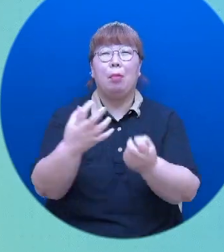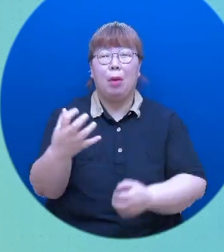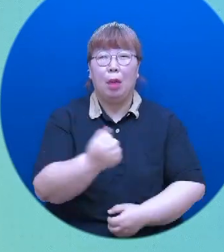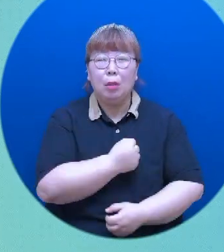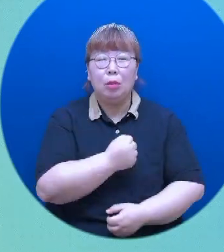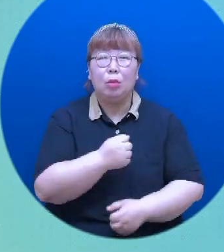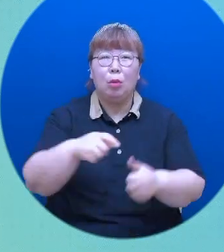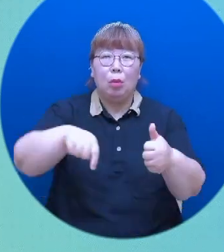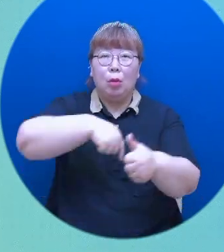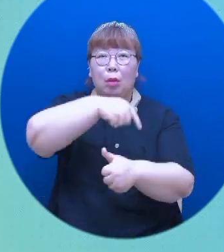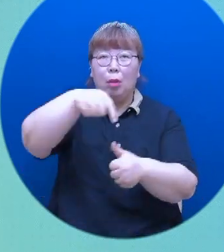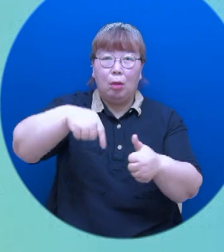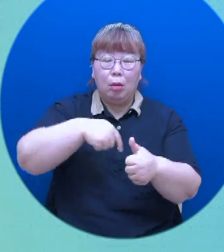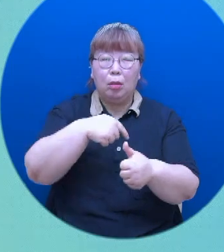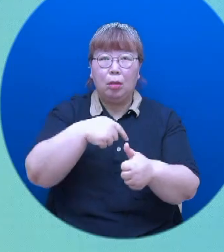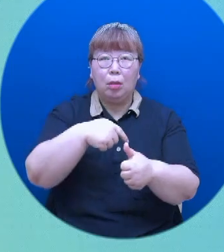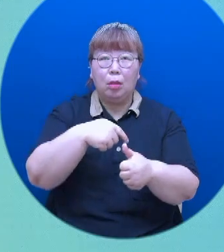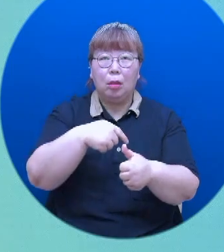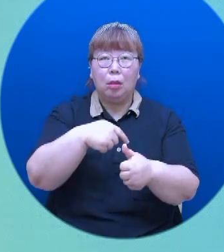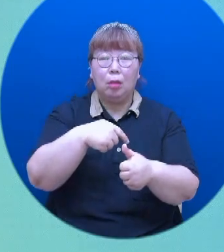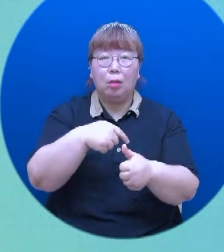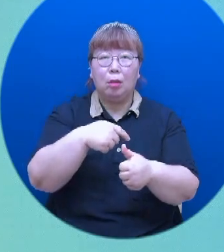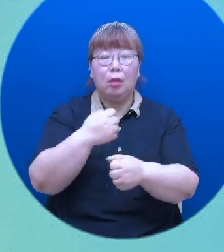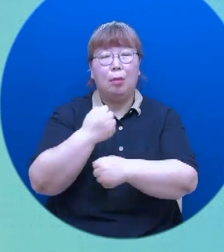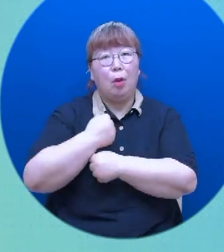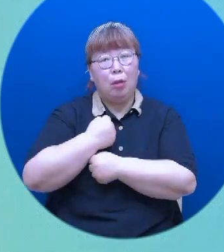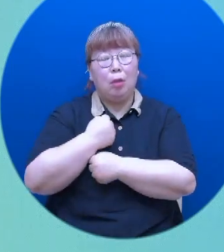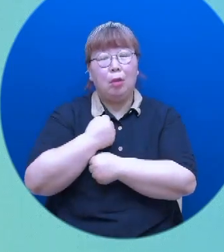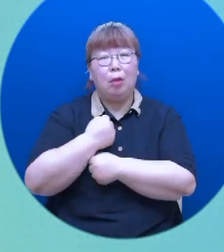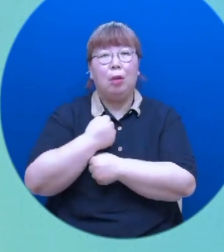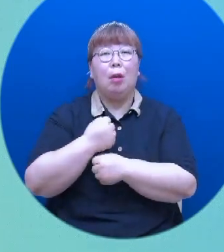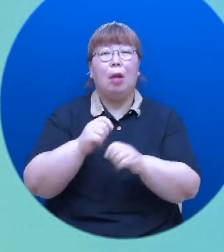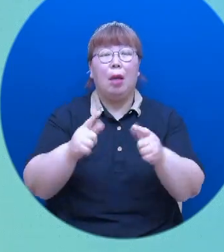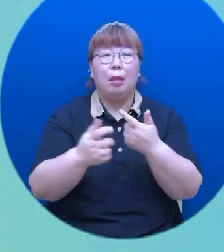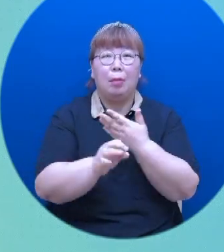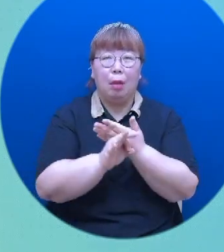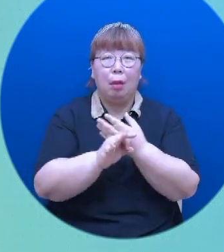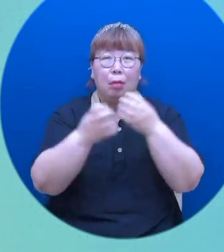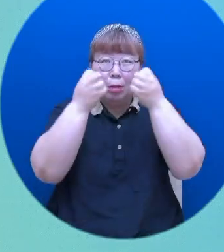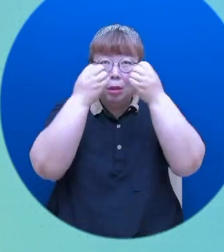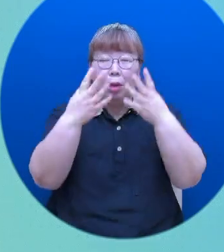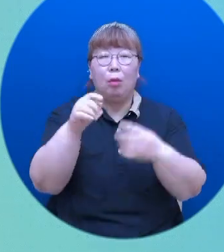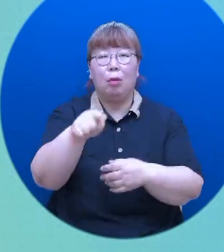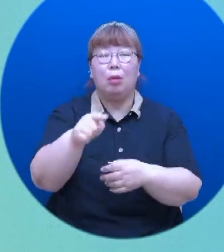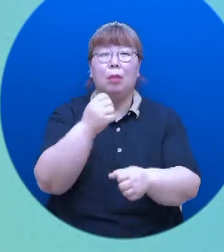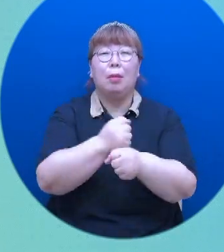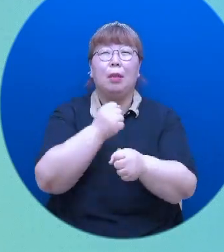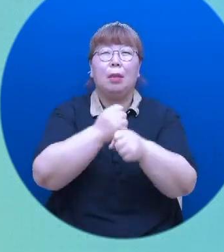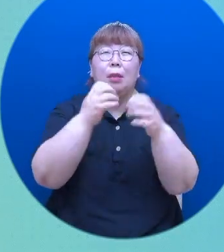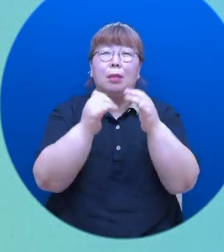현실을 버텨내거나 새로운 것을 만들어내는 사람,